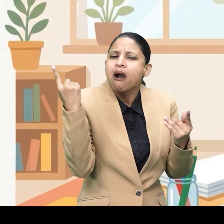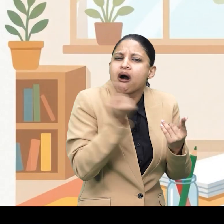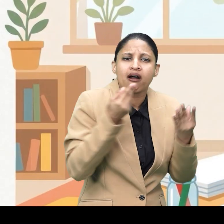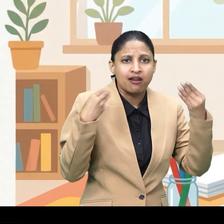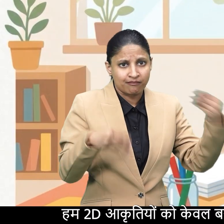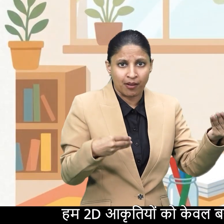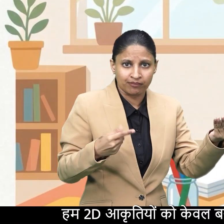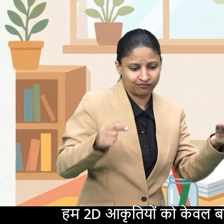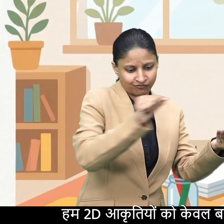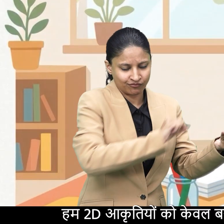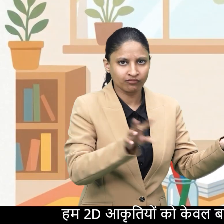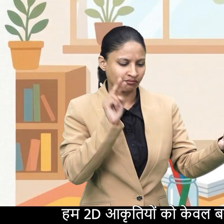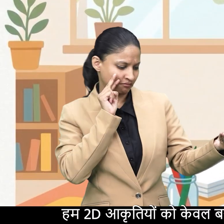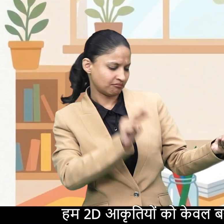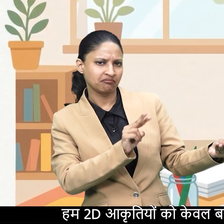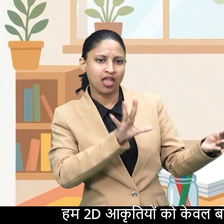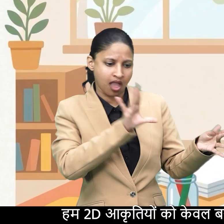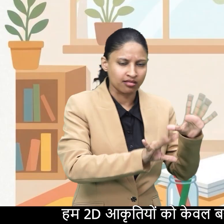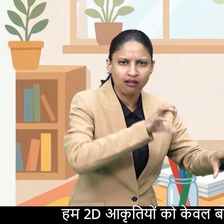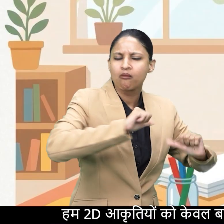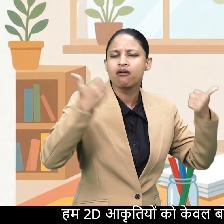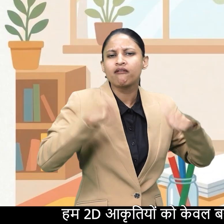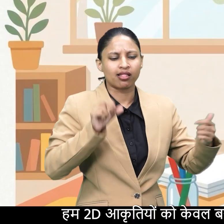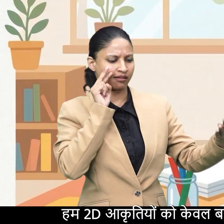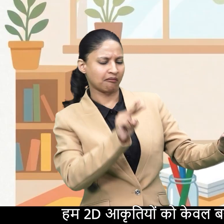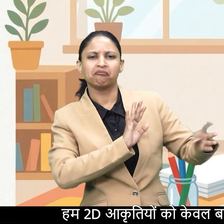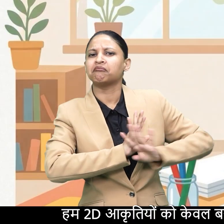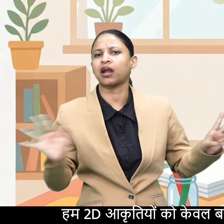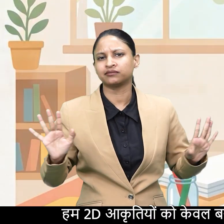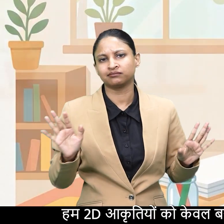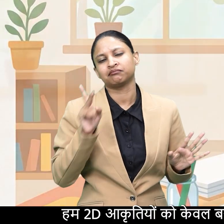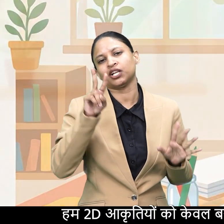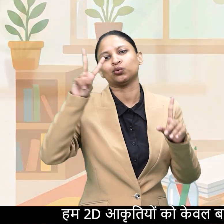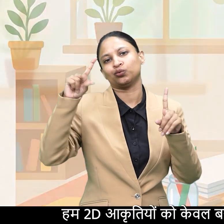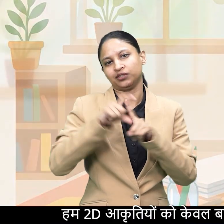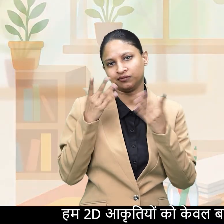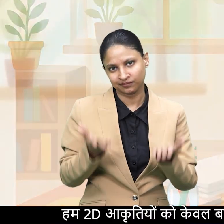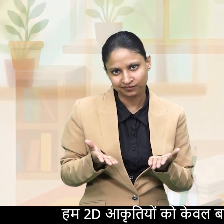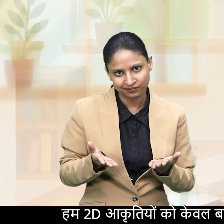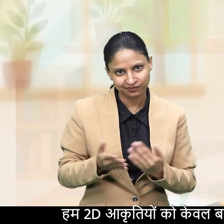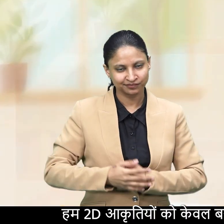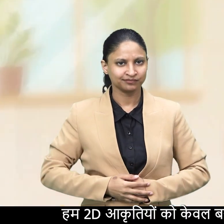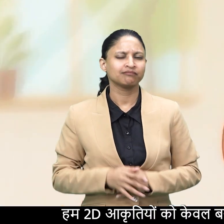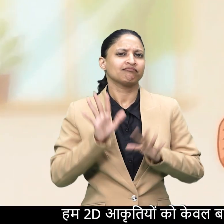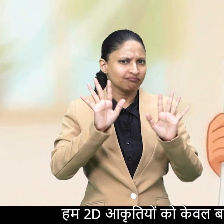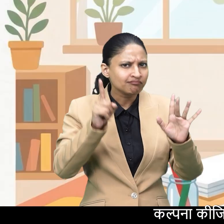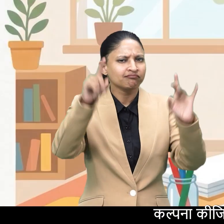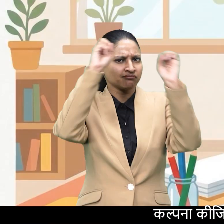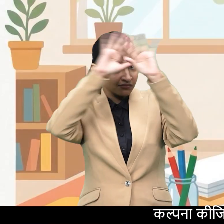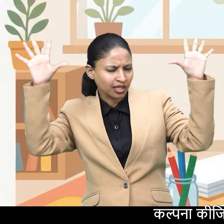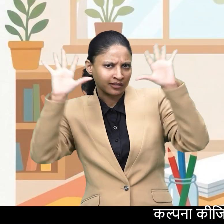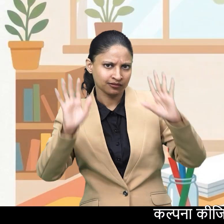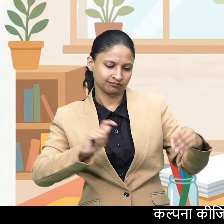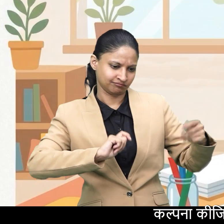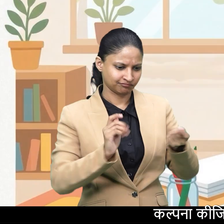बिल्कुल नहीं। हम 2D आकृतियों को केवल बना सकते हैं या उन्हें सपाट सतहों पर देख सकते हैं।